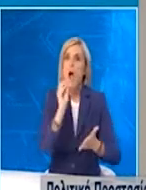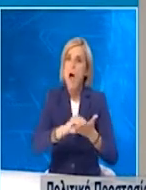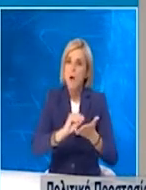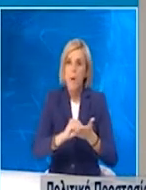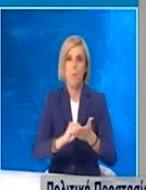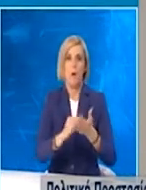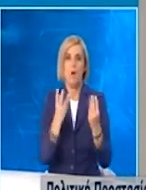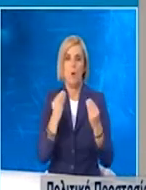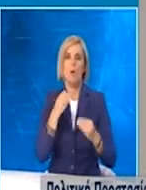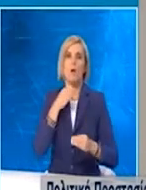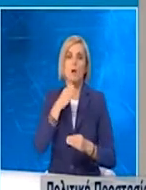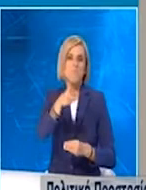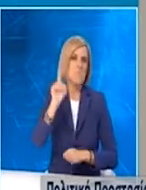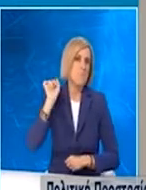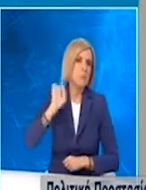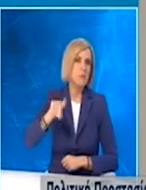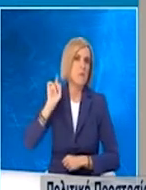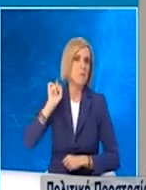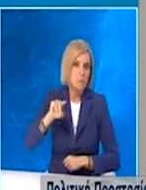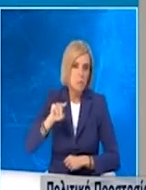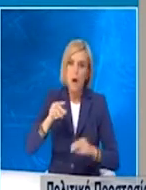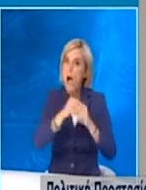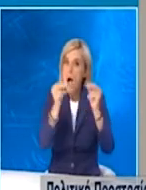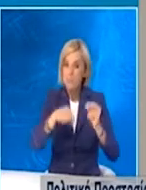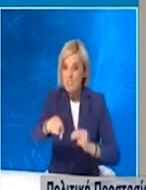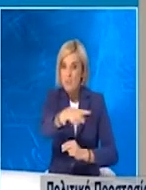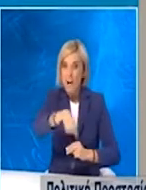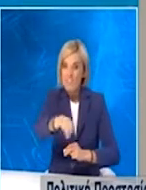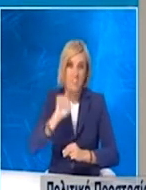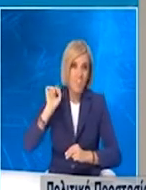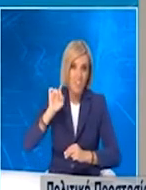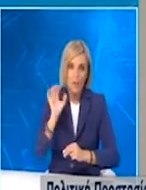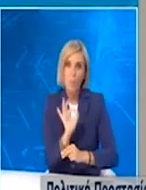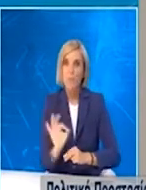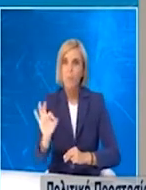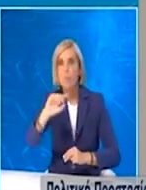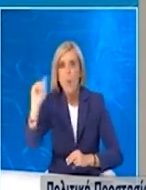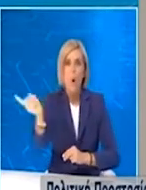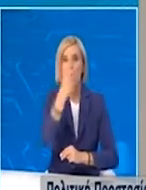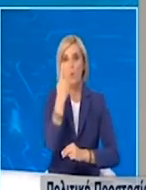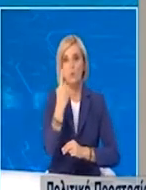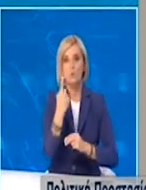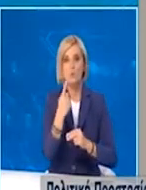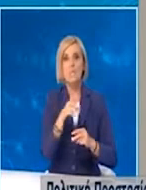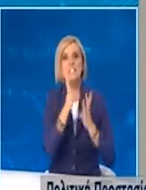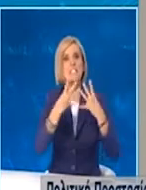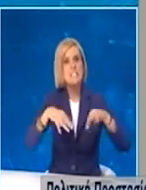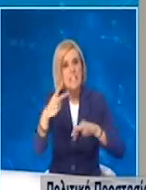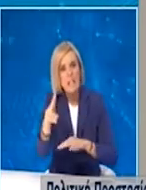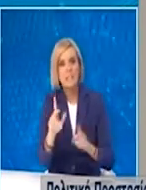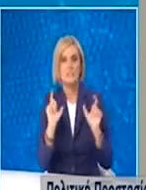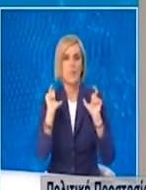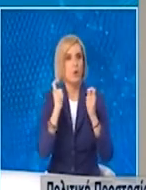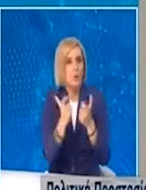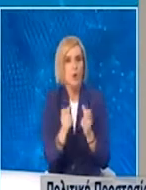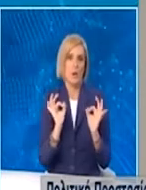που, αγνοώντας κάθε οδηγία, θέτουν σε κίνδυνο τη δημόσια υγεία. Ρισκάρουν όχι μόνο τη δική τους υγεία, και αυτή των συγγενών τους, των οικείων